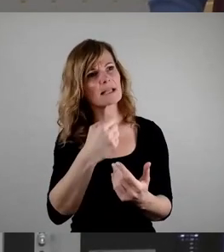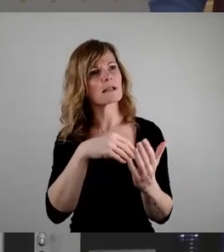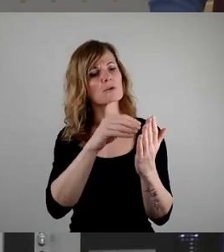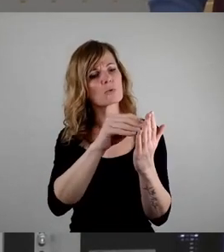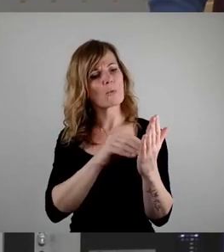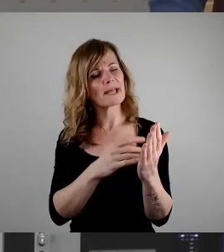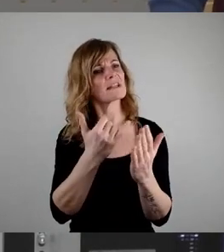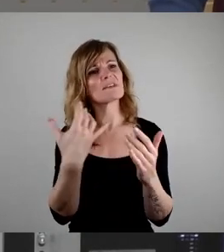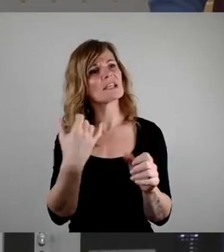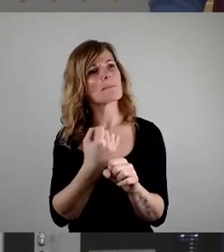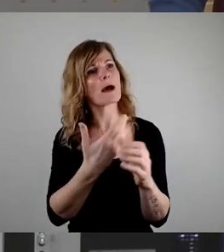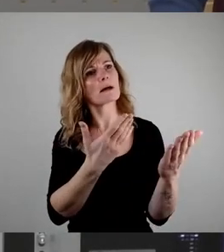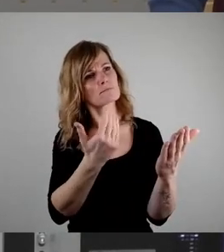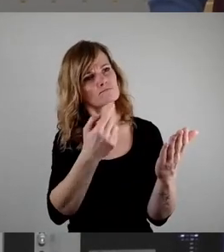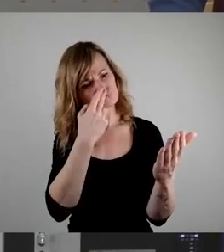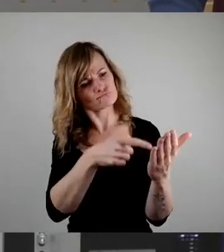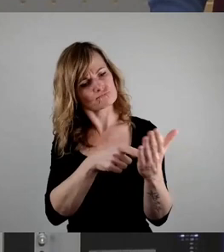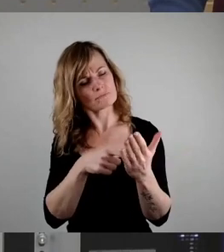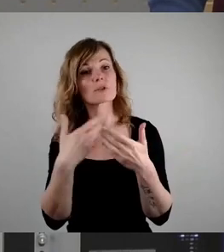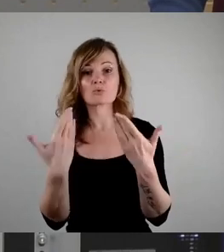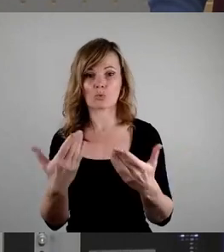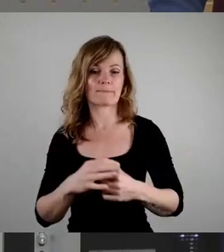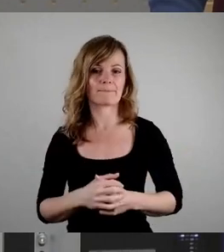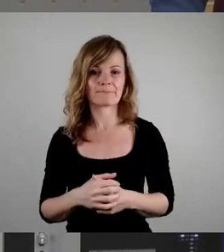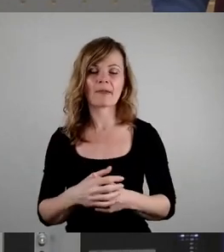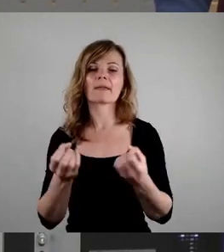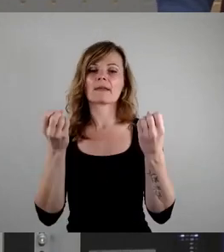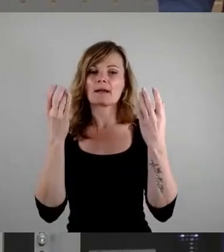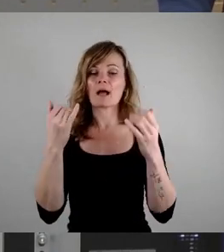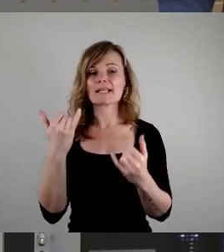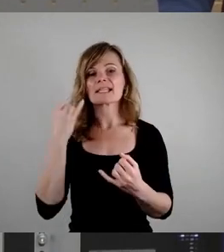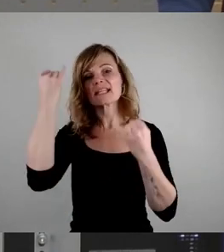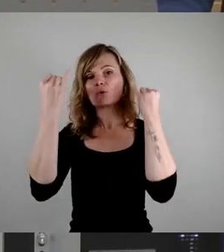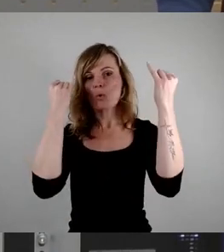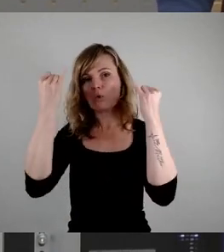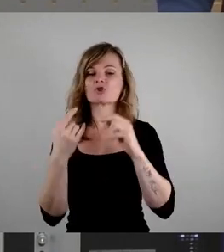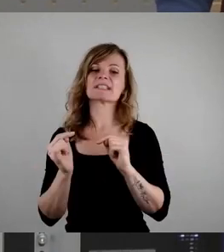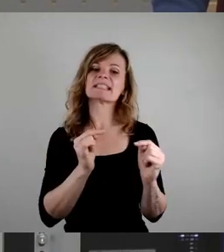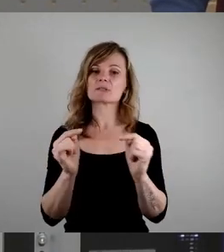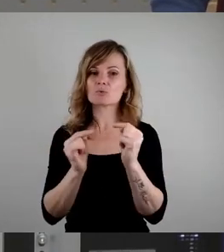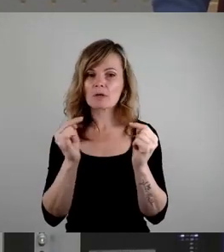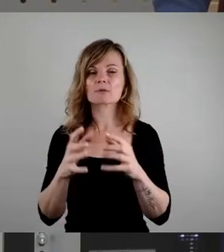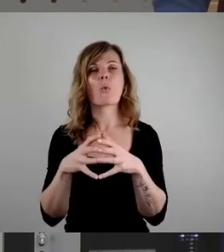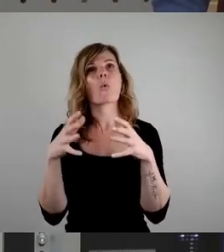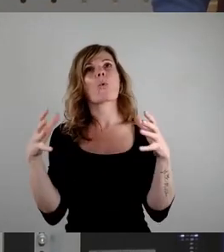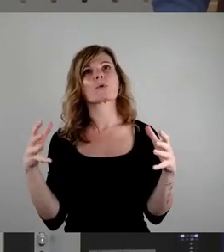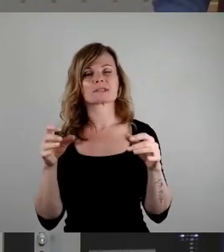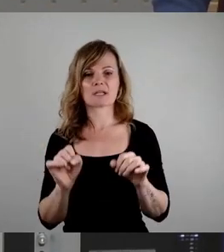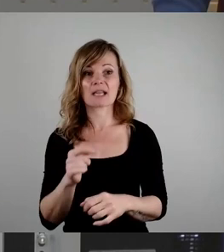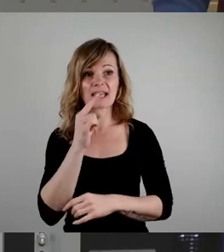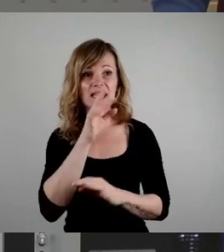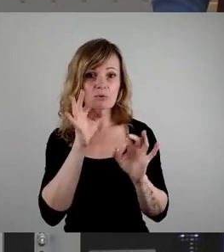fort. Man könnte jetzt natürlich einen riesengroßen ideologischen Diskurs führen, ob das jetzt sinnvoll ist oder nicht oder wie. Ich will das